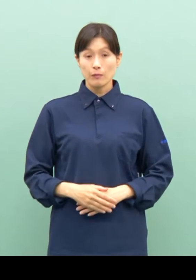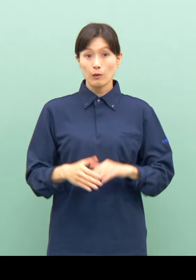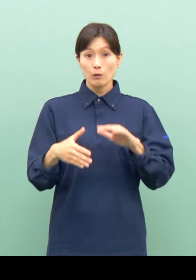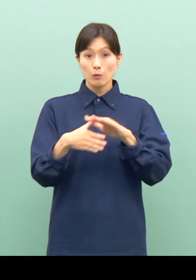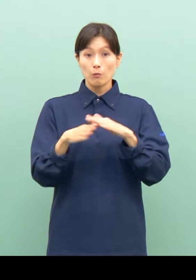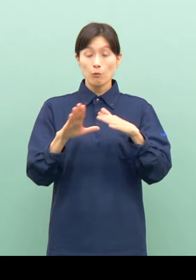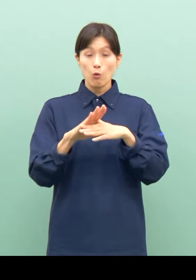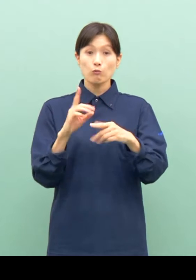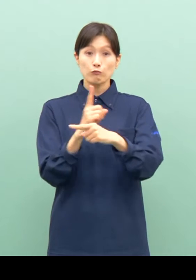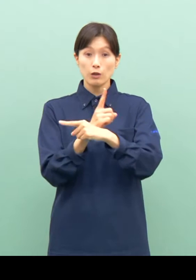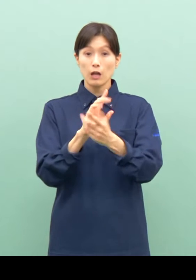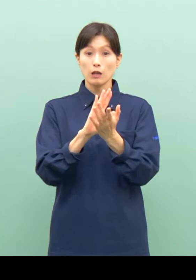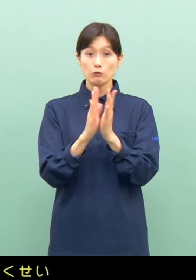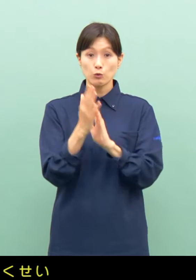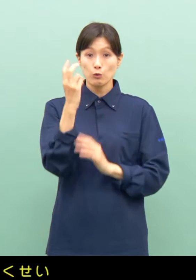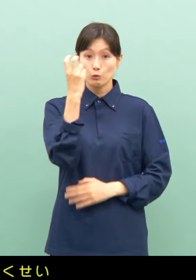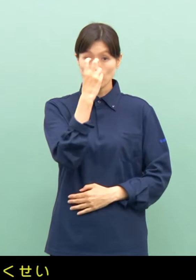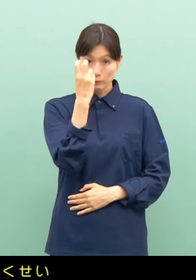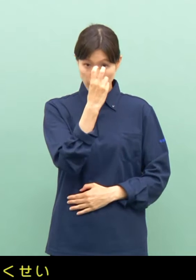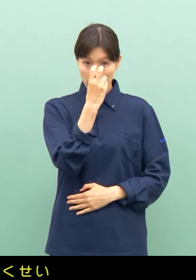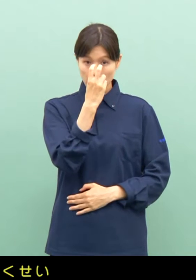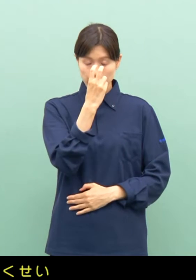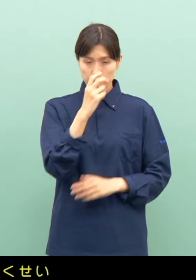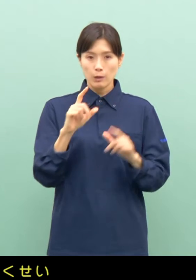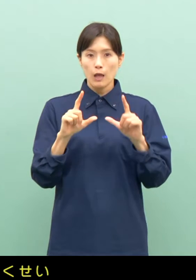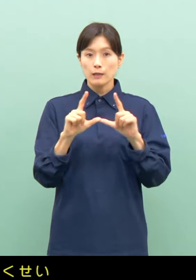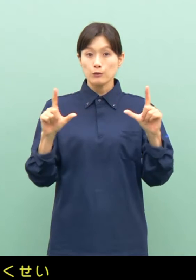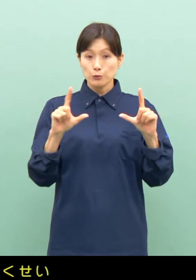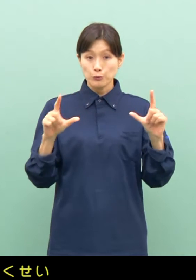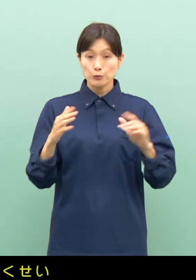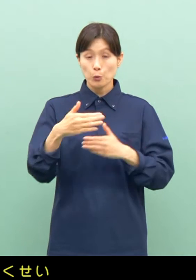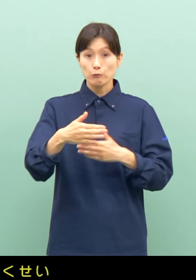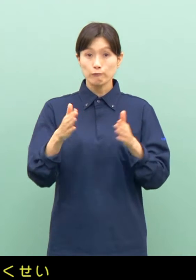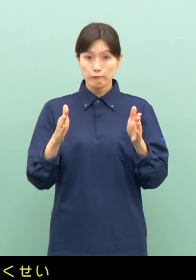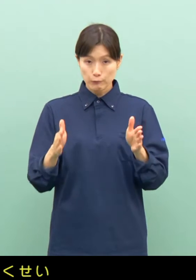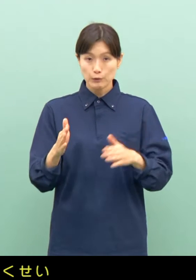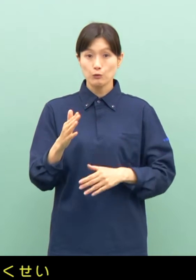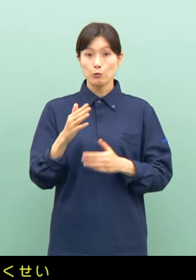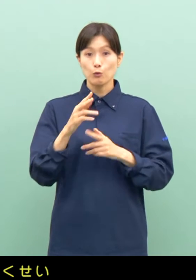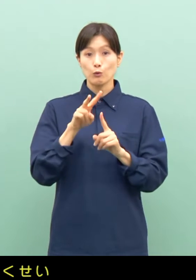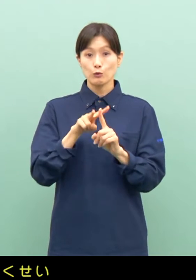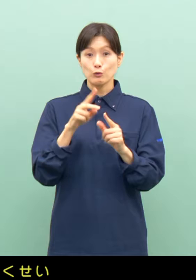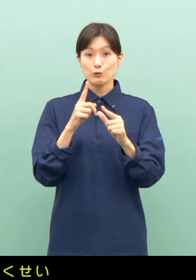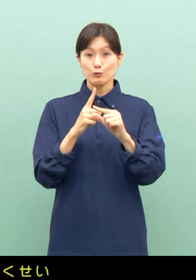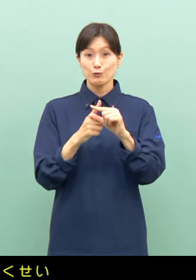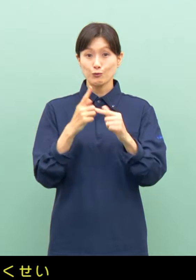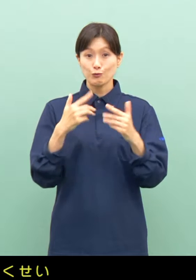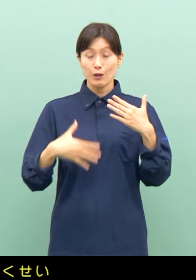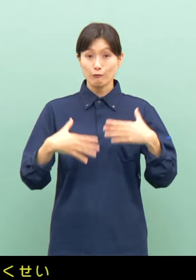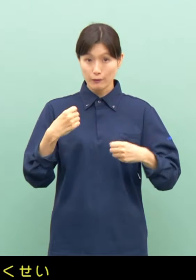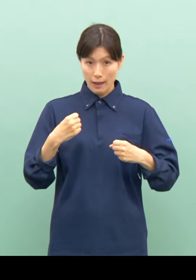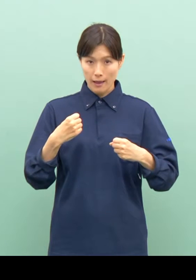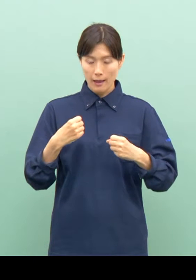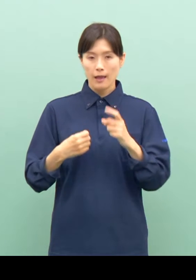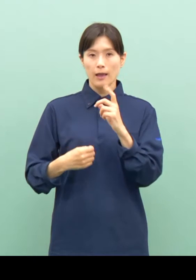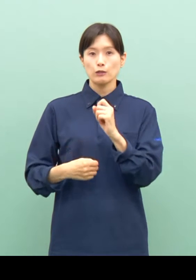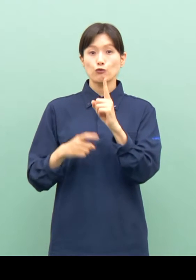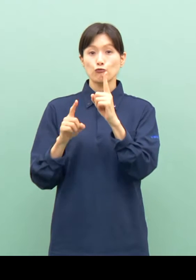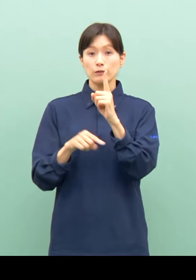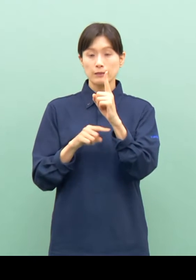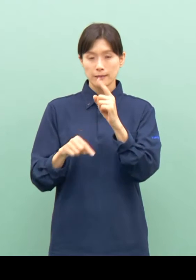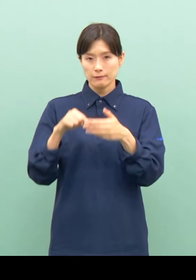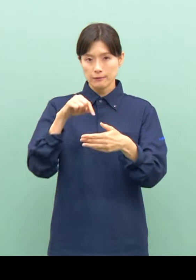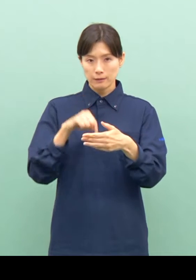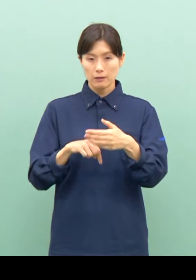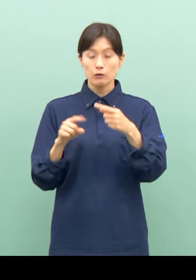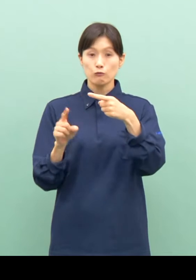文部科学省の調査では、通常学級に通う小中学生のおよそ11人に1人が特別な教育